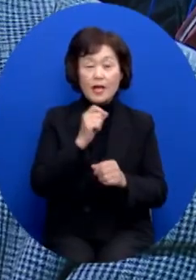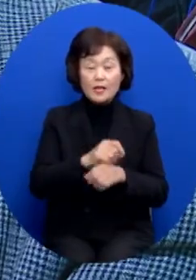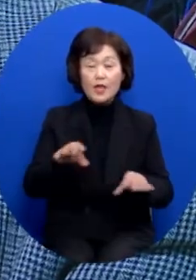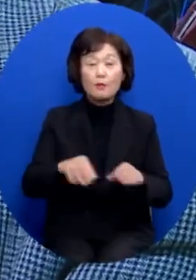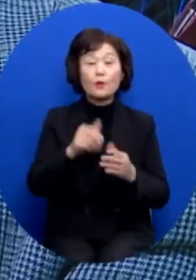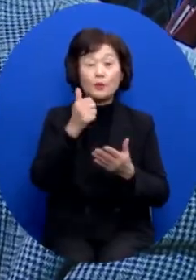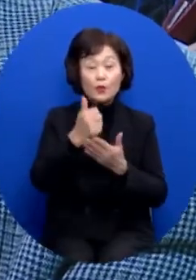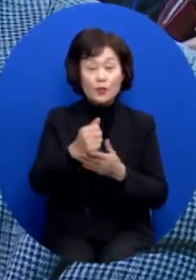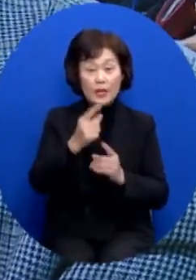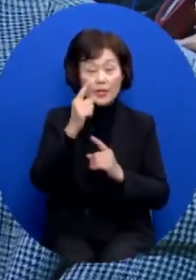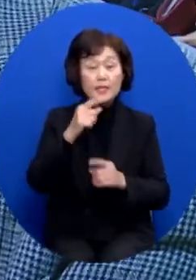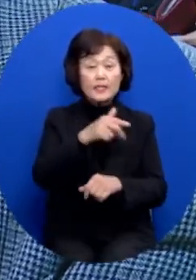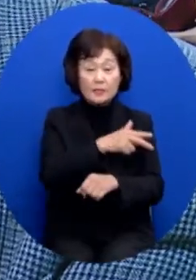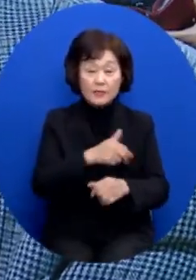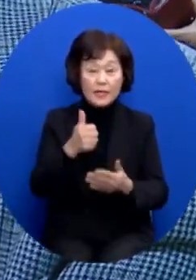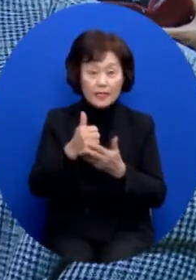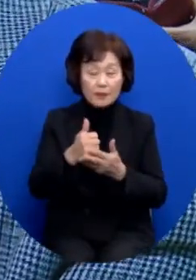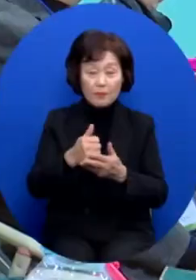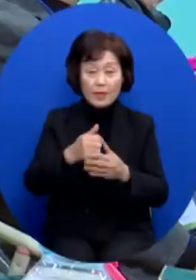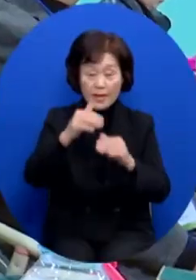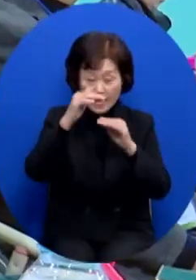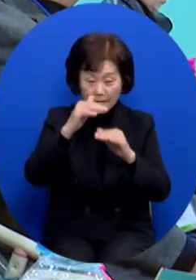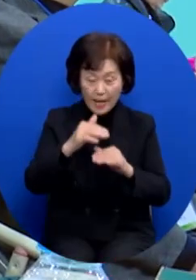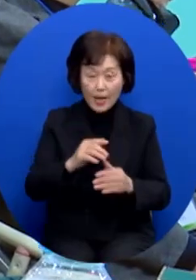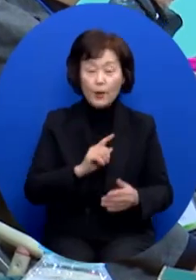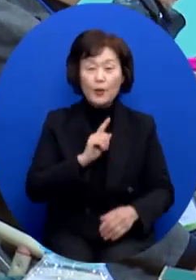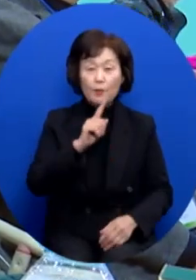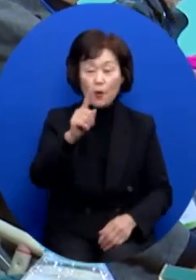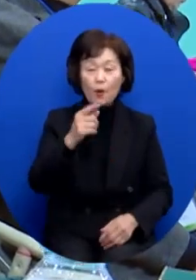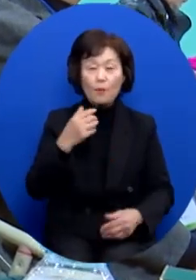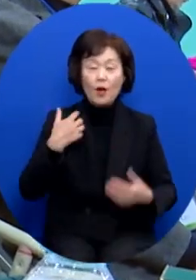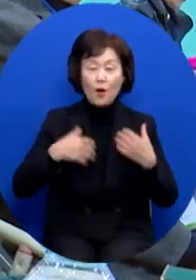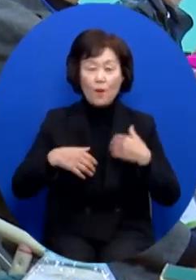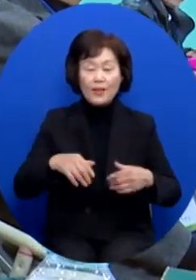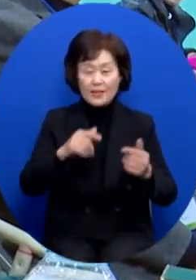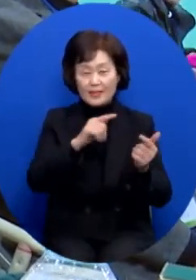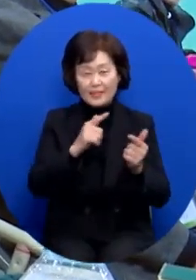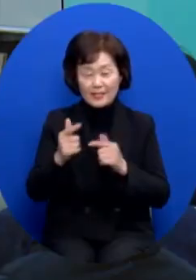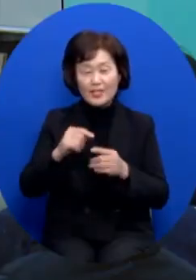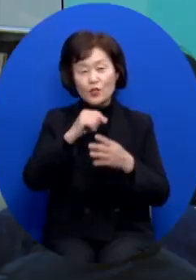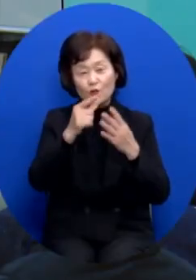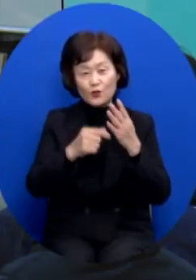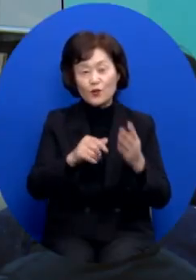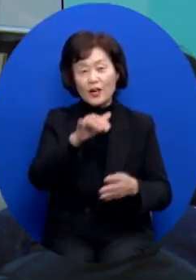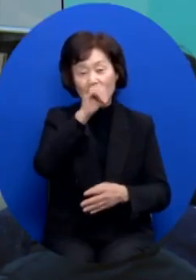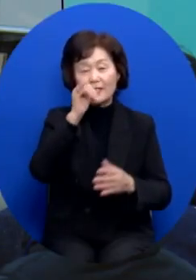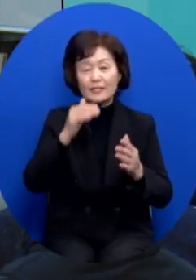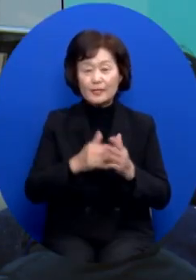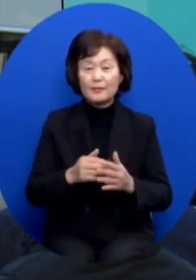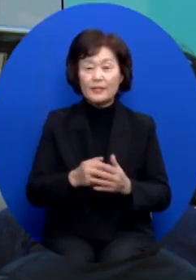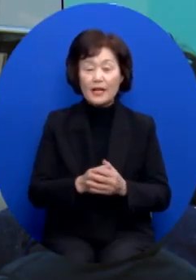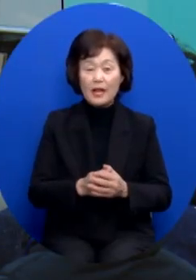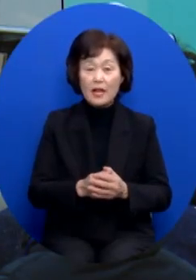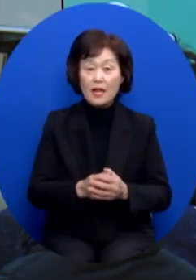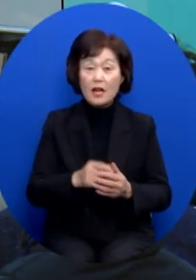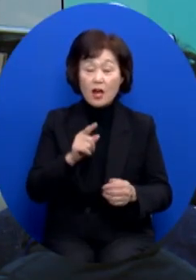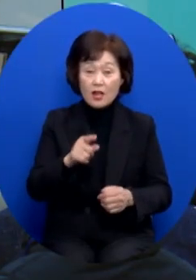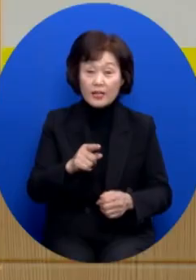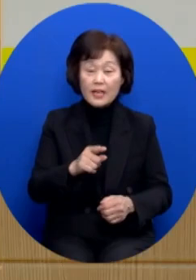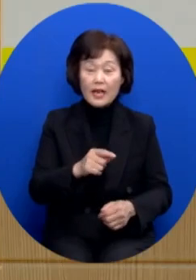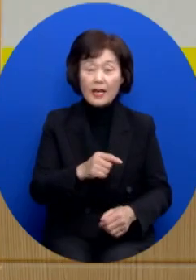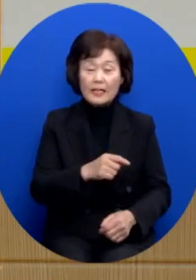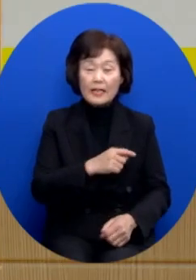이규성 집사가 대학 설립 경과를 보고하고 환영사와 축사가 이어졌습니다. 노인생활습관지도자 2급 자격증을 취득할 수